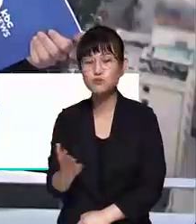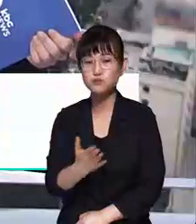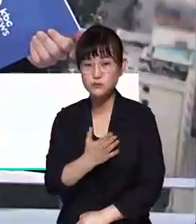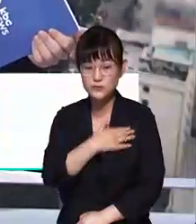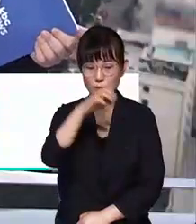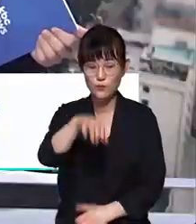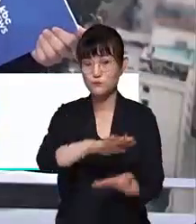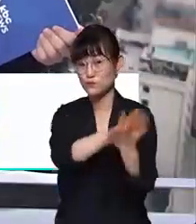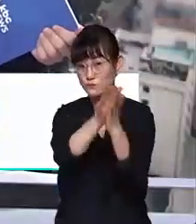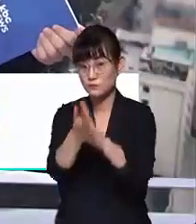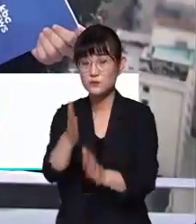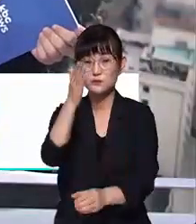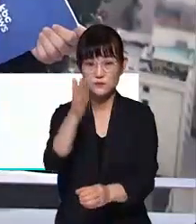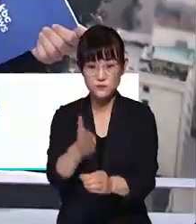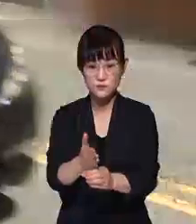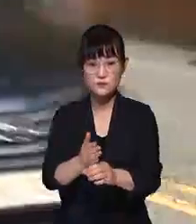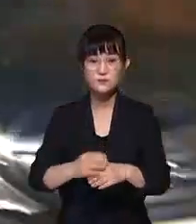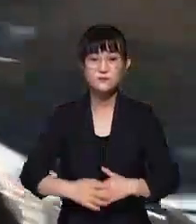정경원